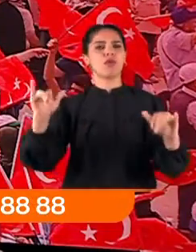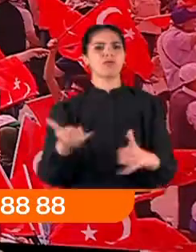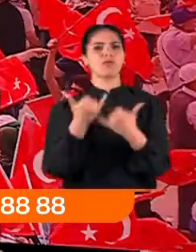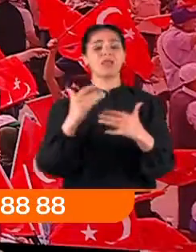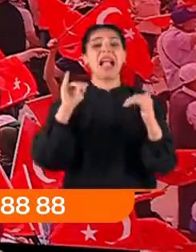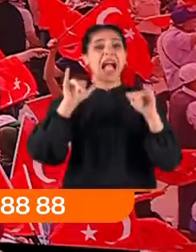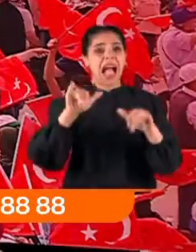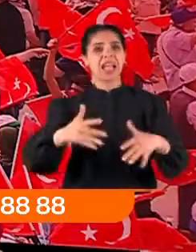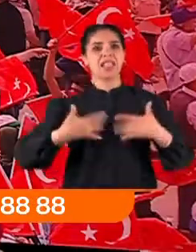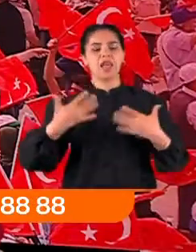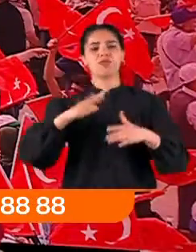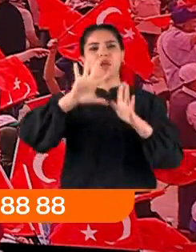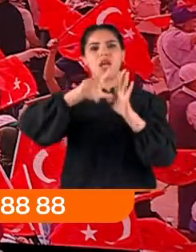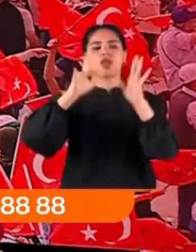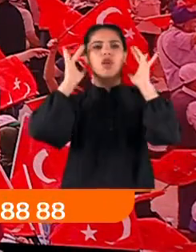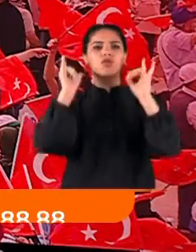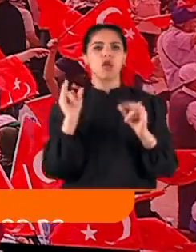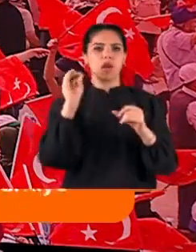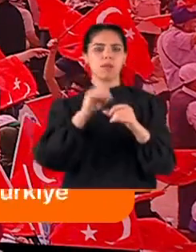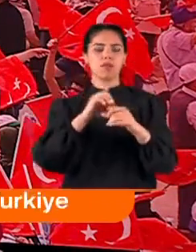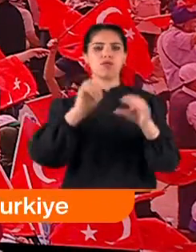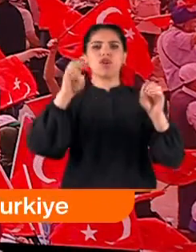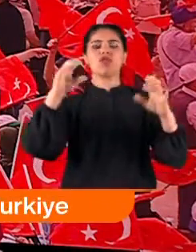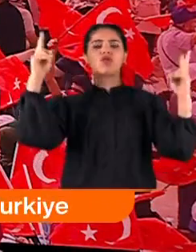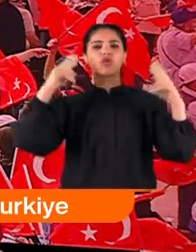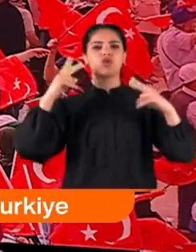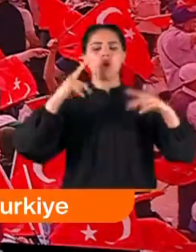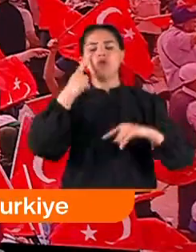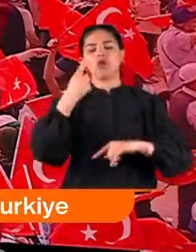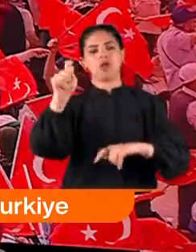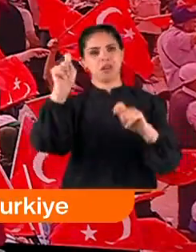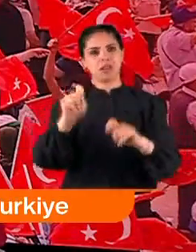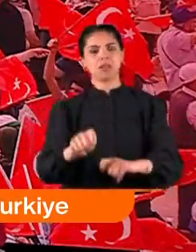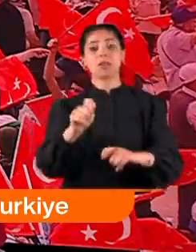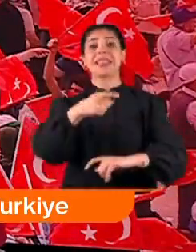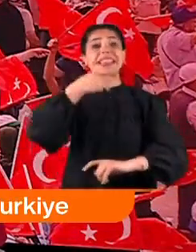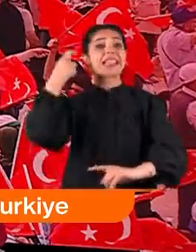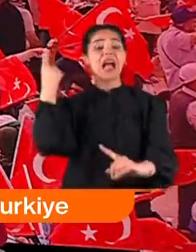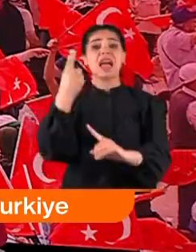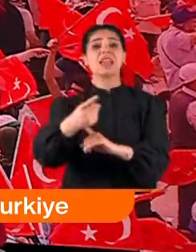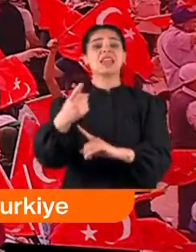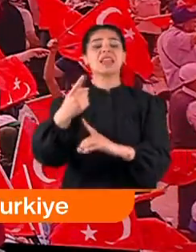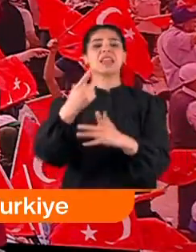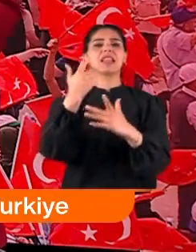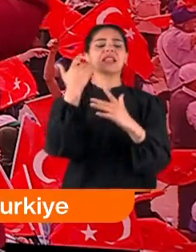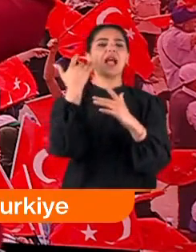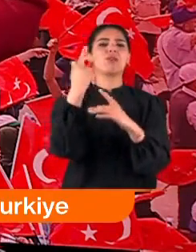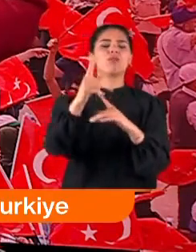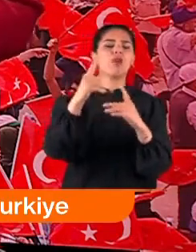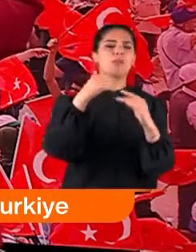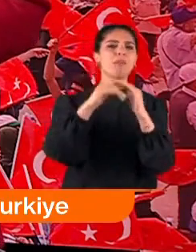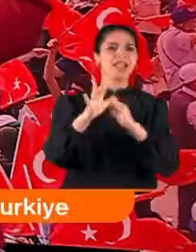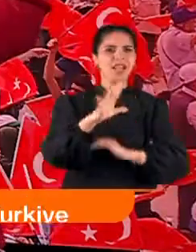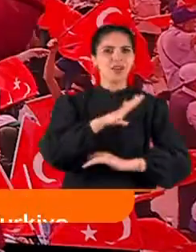heyecan Ayasofya Camii'nin üzerinde gerçekleşilen ışık gösterisiyle de yaşatıldı. Tarihsel göndermeleri olan etkili bir görsel